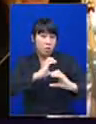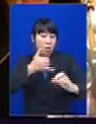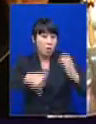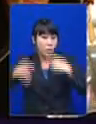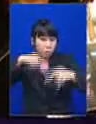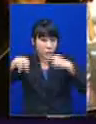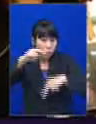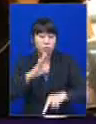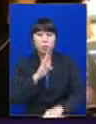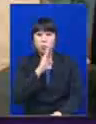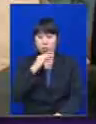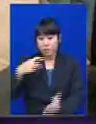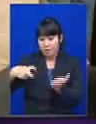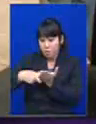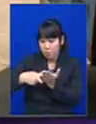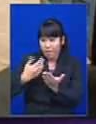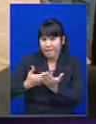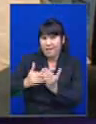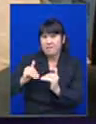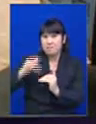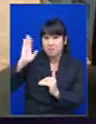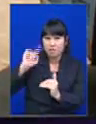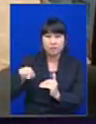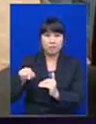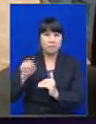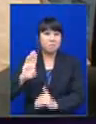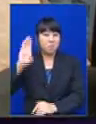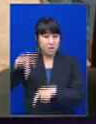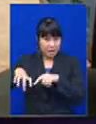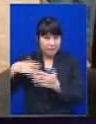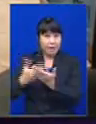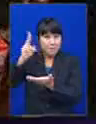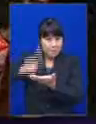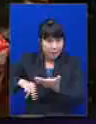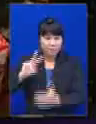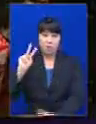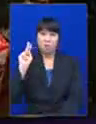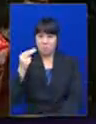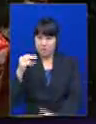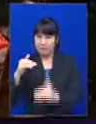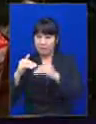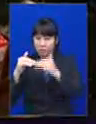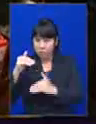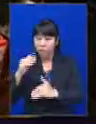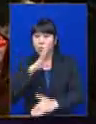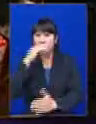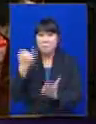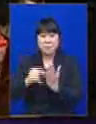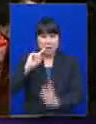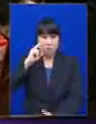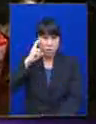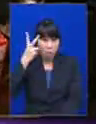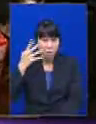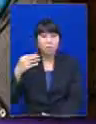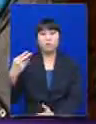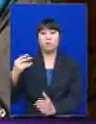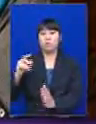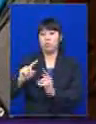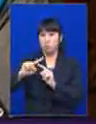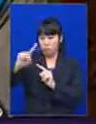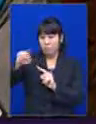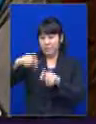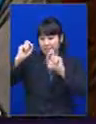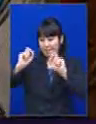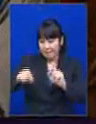หากพบว่ามีการจำหน่ายตั๋วเกินราคานะครับผู้ประกอบการมีโทษปรับสูงสุด 20,000บาทและหากทำผิดซ้ำมีโทษสูงสุดถึงขั้นยกเลิก